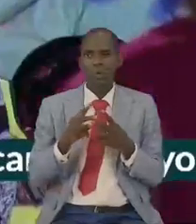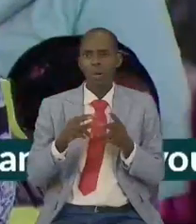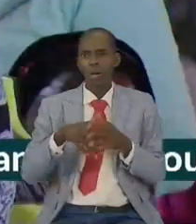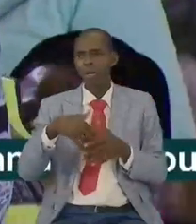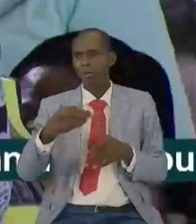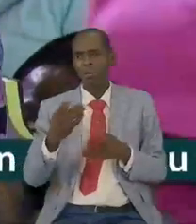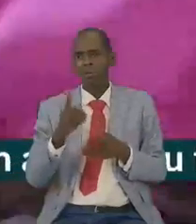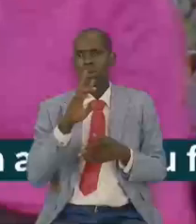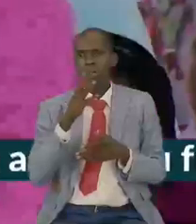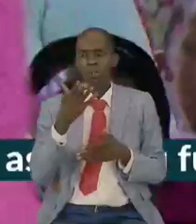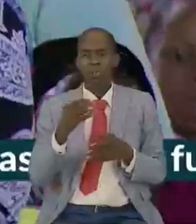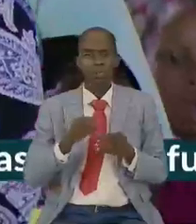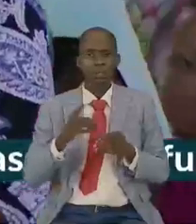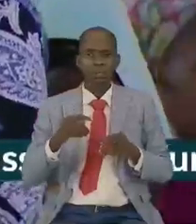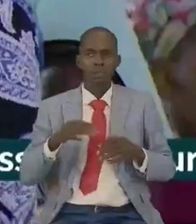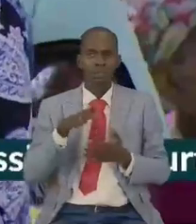Faisons-le rapidement.